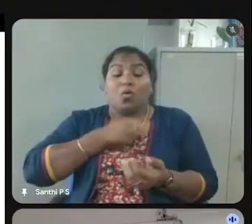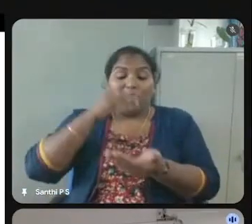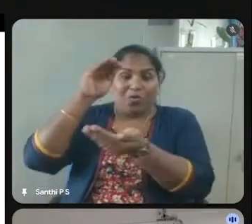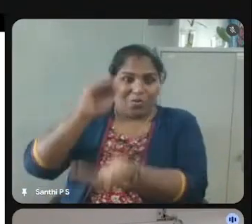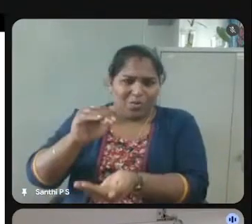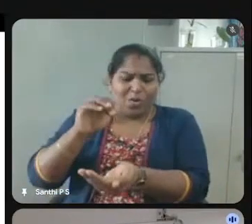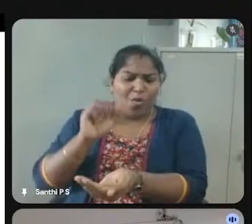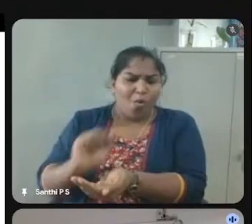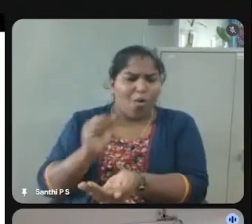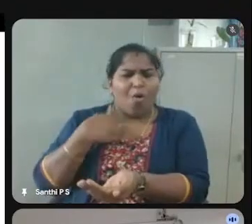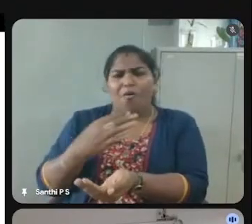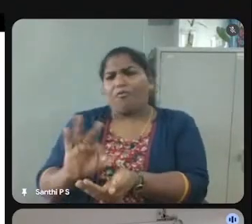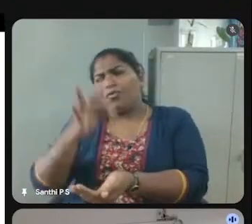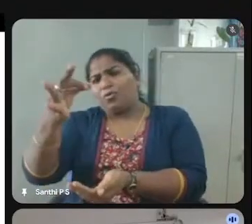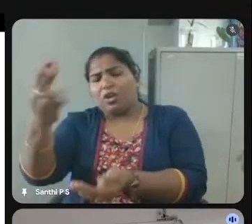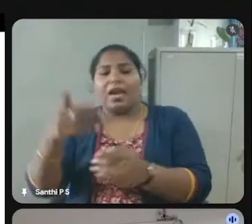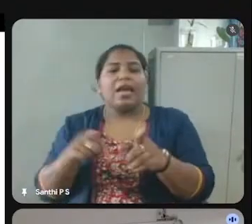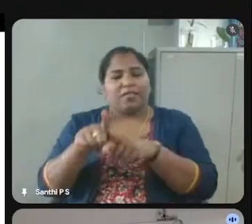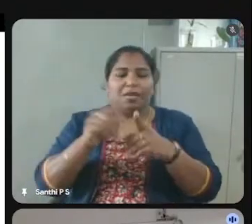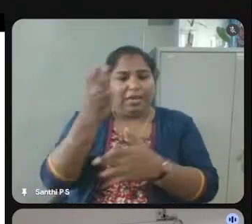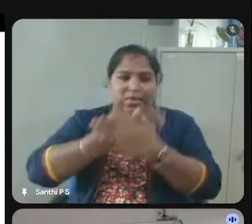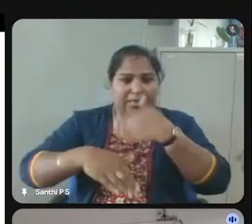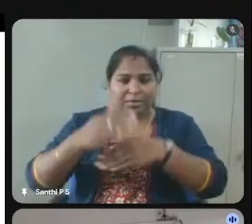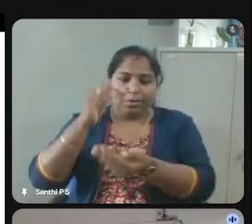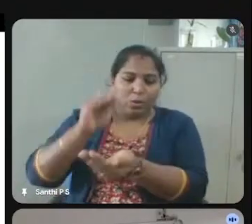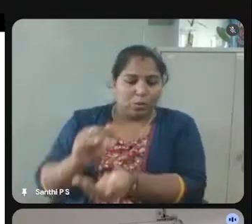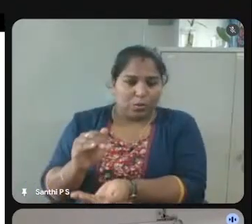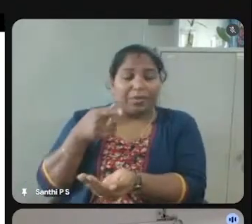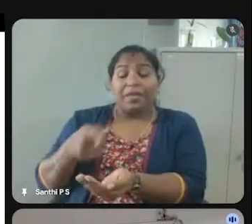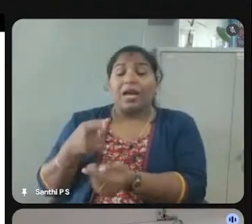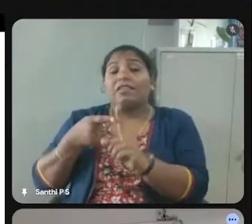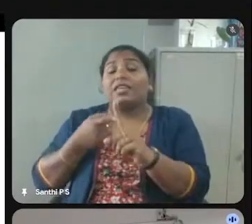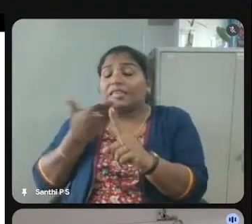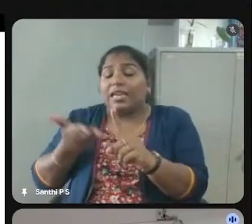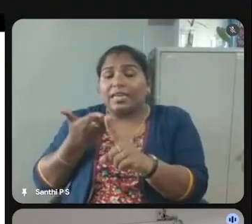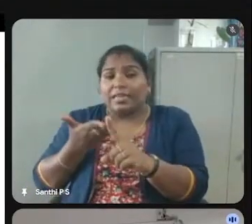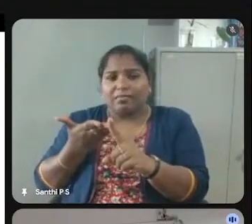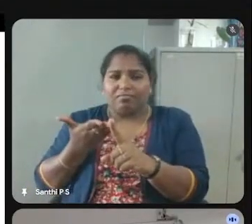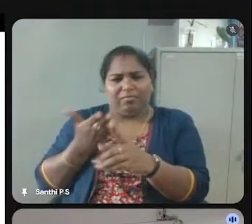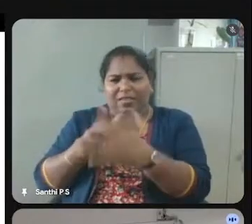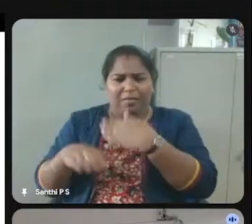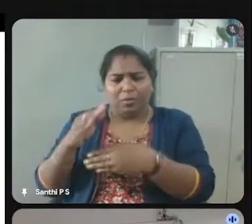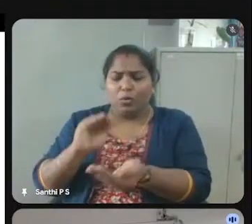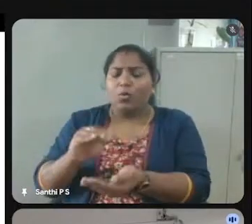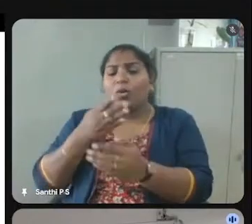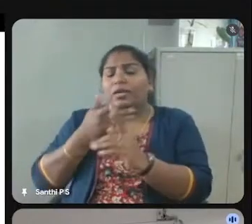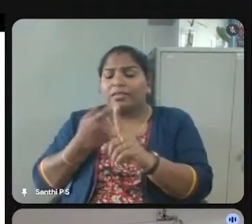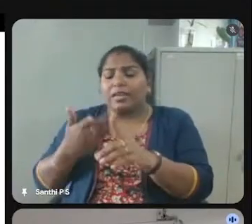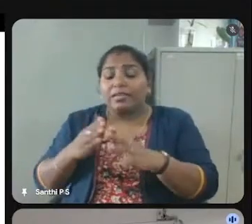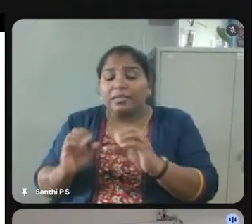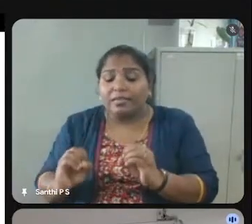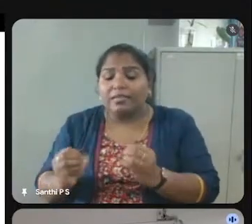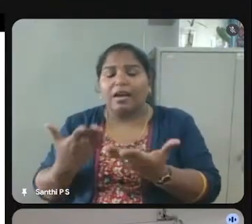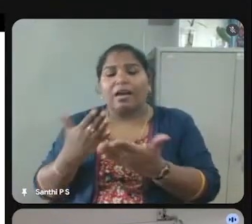നമ്മുടെ കുട്ടികൾ ഇപ്പം ഭിന്നശേഷിക്കാരായ ഒരു കുഞ്ഞിനെ സംബന്ധിച്ചിടത്തോളം തെറപ്പി സ്റ്റാർട്ട് ചെയ്യുന്ന ഒരു ഘട്ടത്തിൽ ഉള്ള ഒരു രീതി ആയിരിക്കില്ല. കുട്ടി കുറച്ച് നാൾ കഴിയുമ്പോൾ,